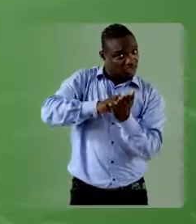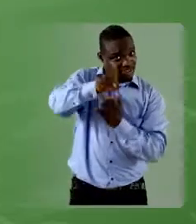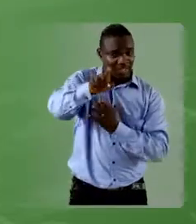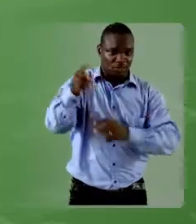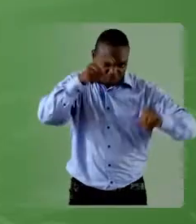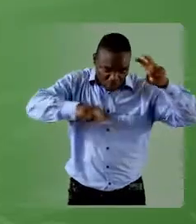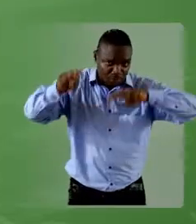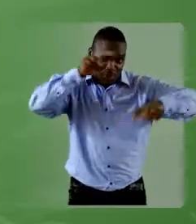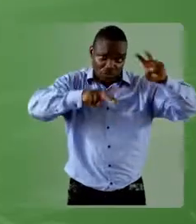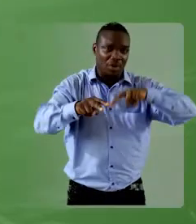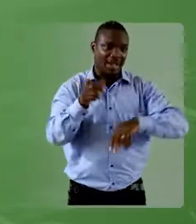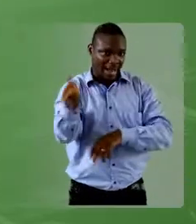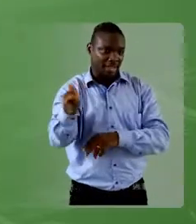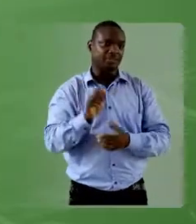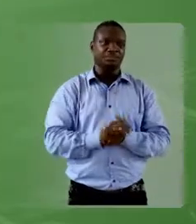prospection.